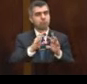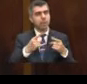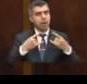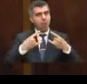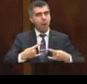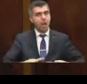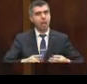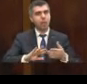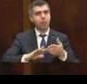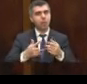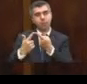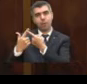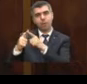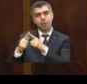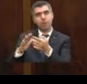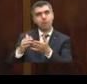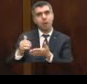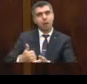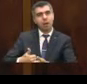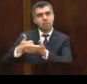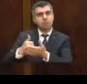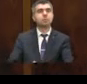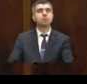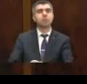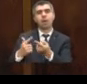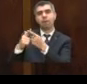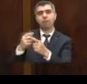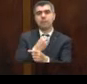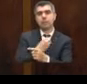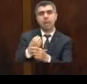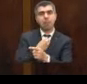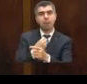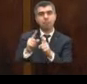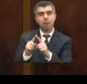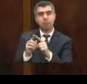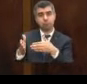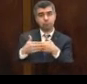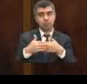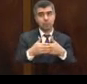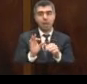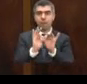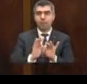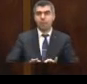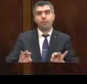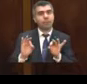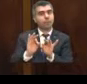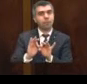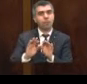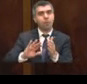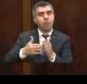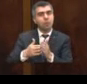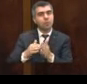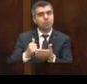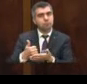استمرارية مختلف خدمات القرب والمرافق العمومية في عز الأزمة، فضلاً عن دورها المقدر في إسناد